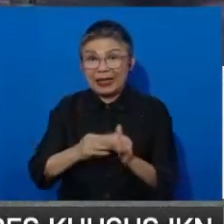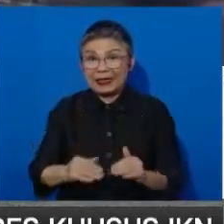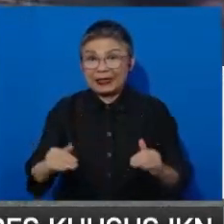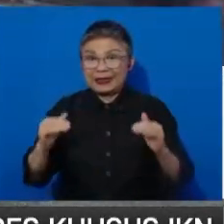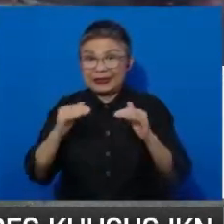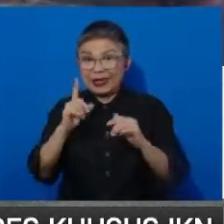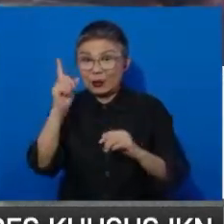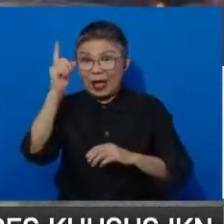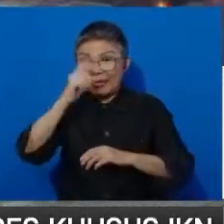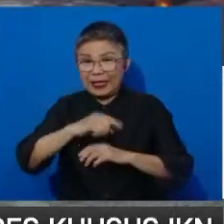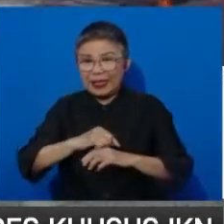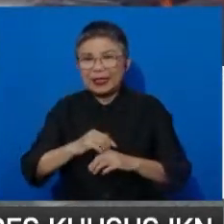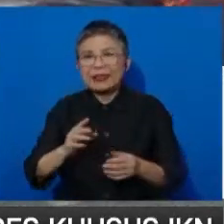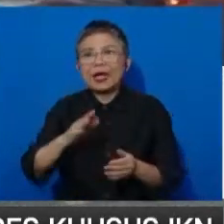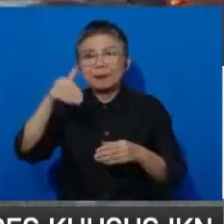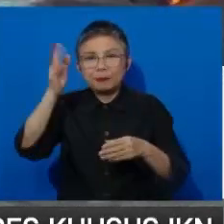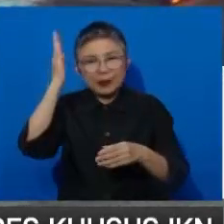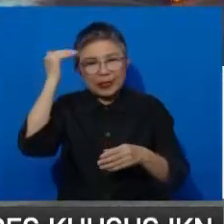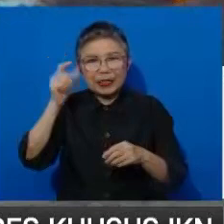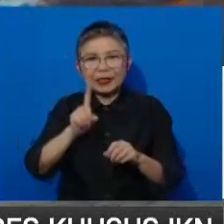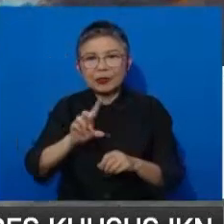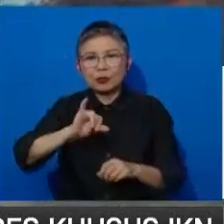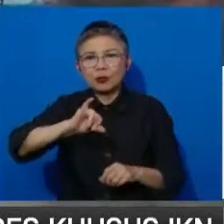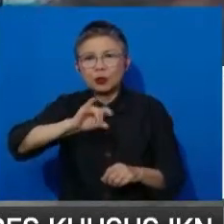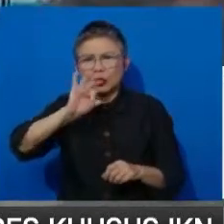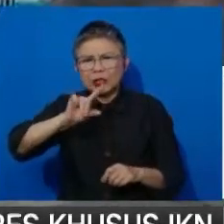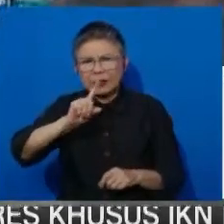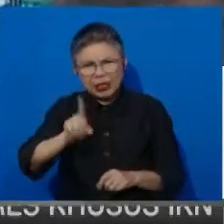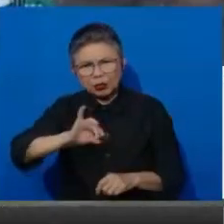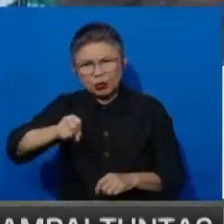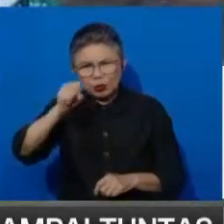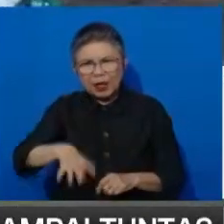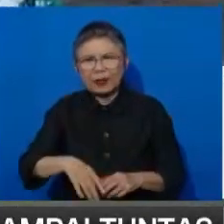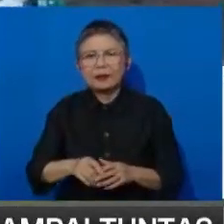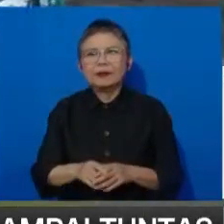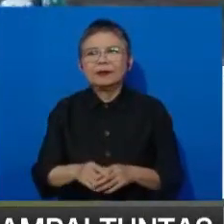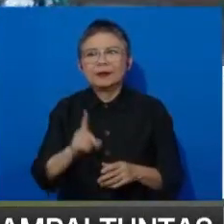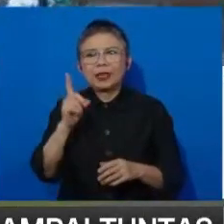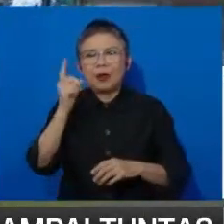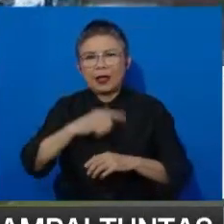kubik per hari dan produksi minyak 1 juta barel per hari pada 2030 kelak.